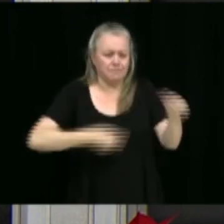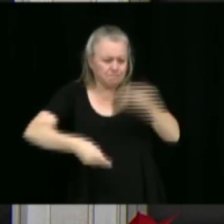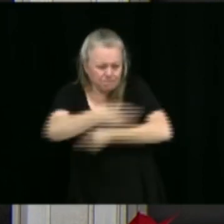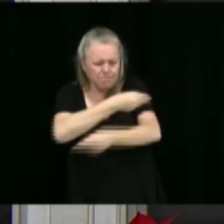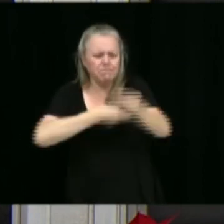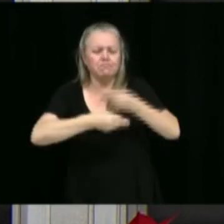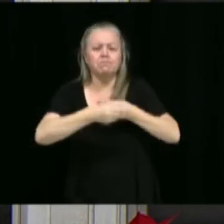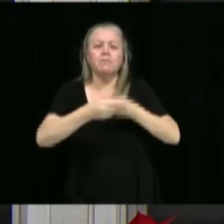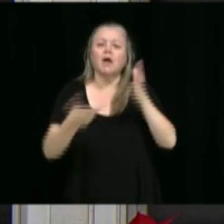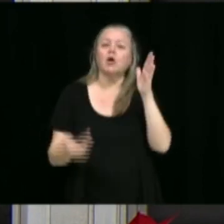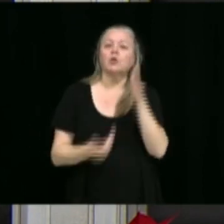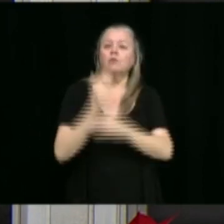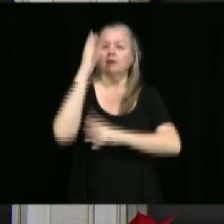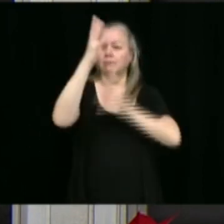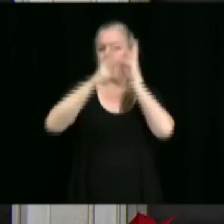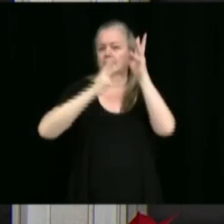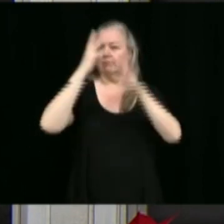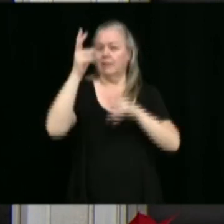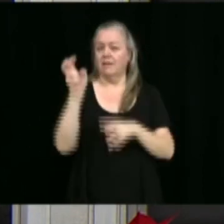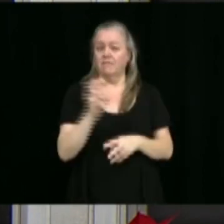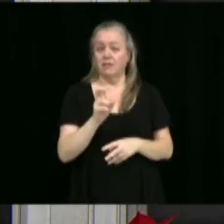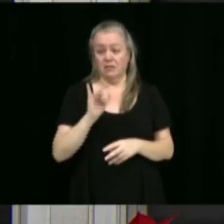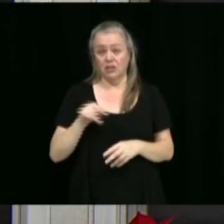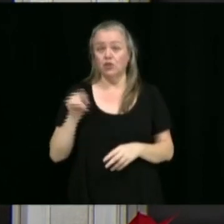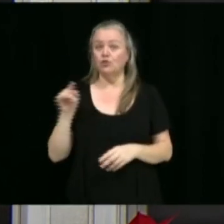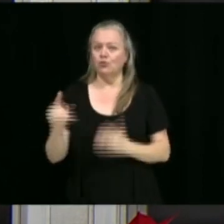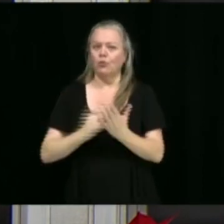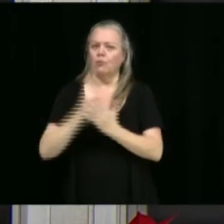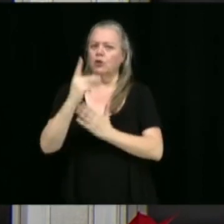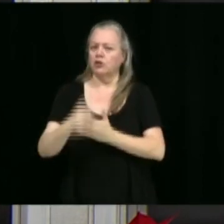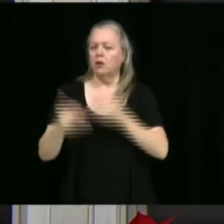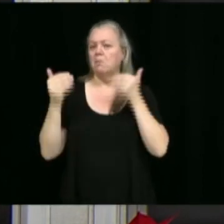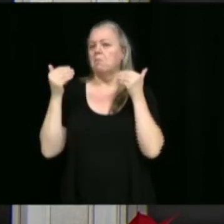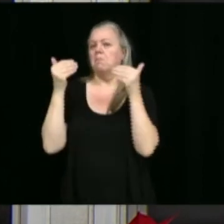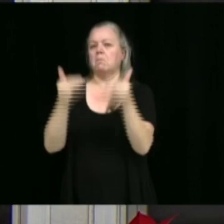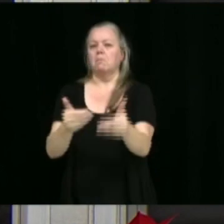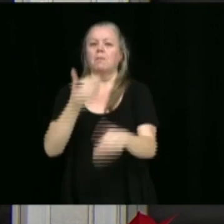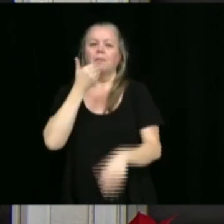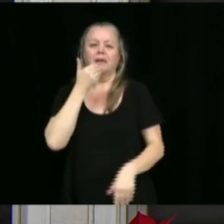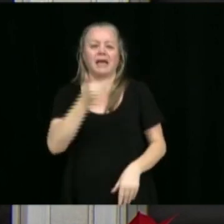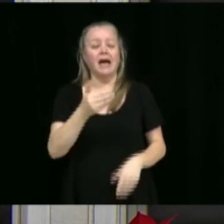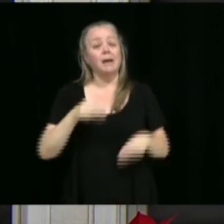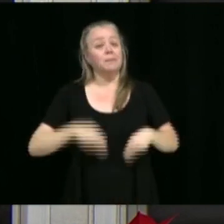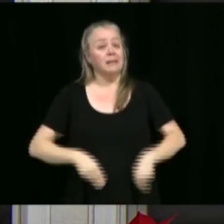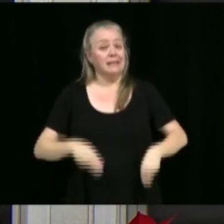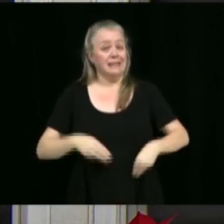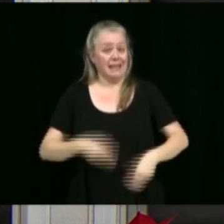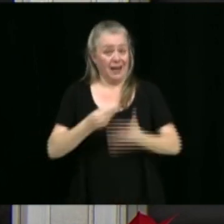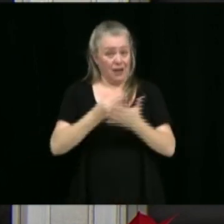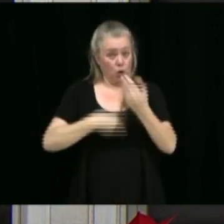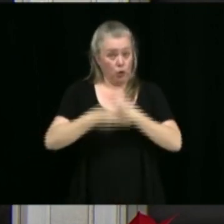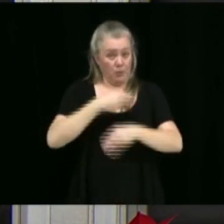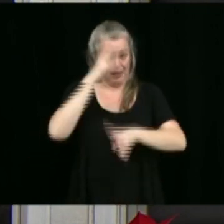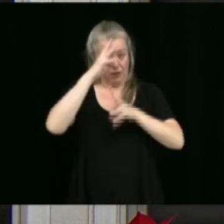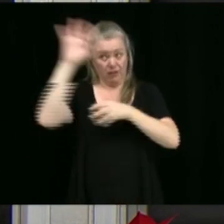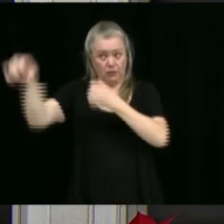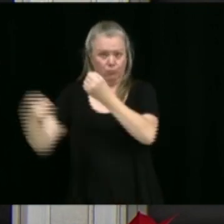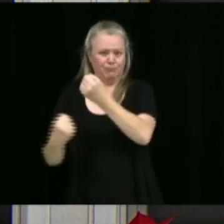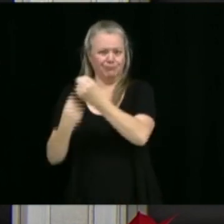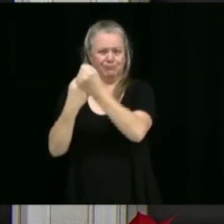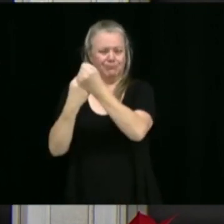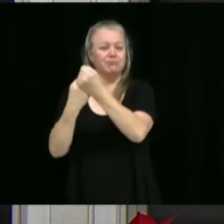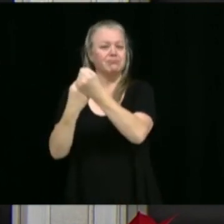inventions vertes. C'est un projet qui avance très bien, qui est soutenu par le ministère de l'Économie et de l'Innovation du